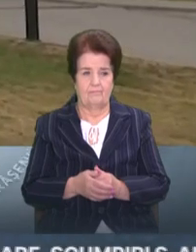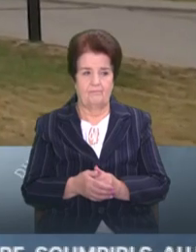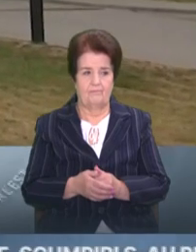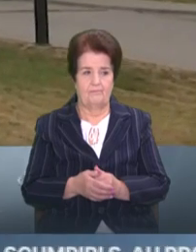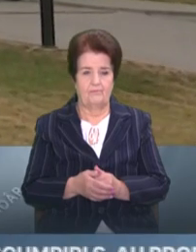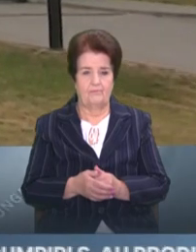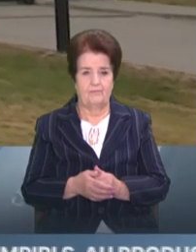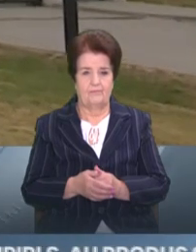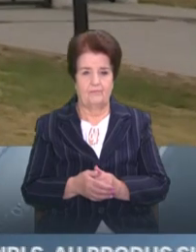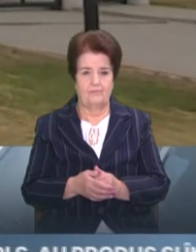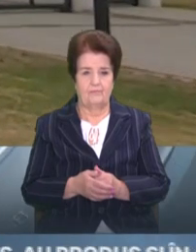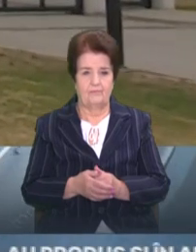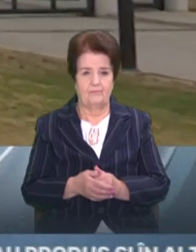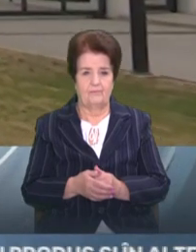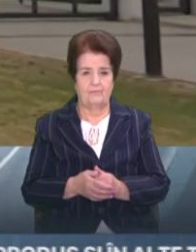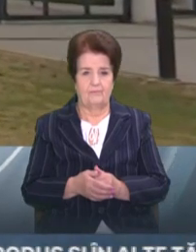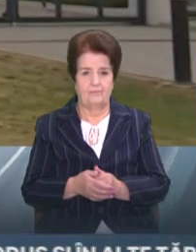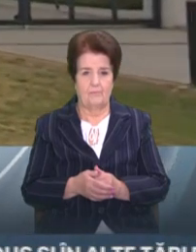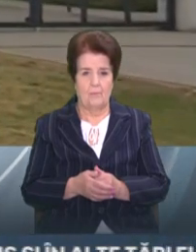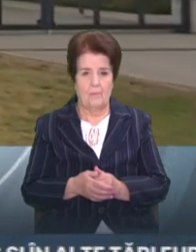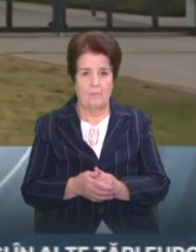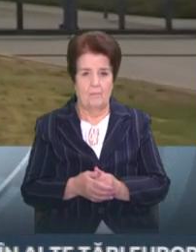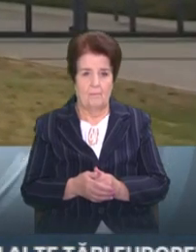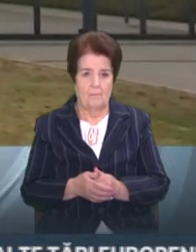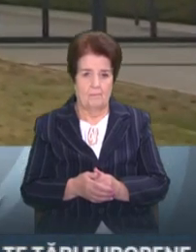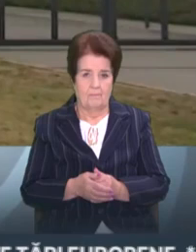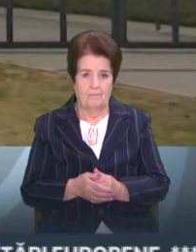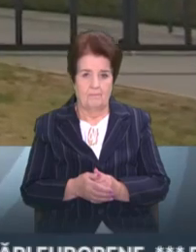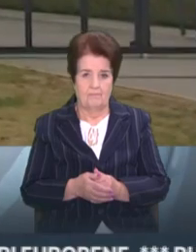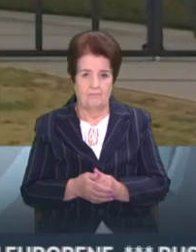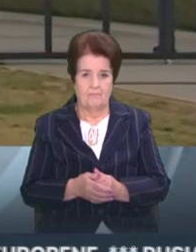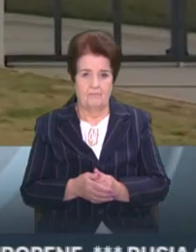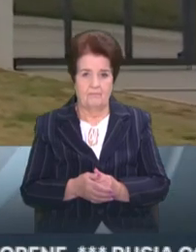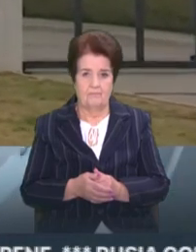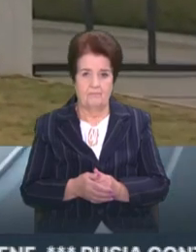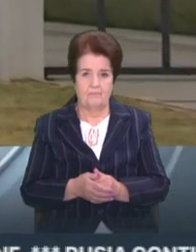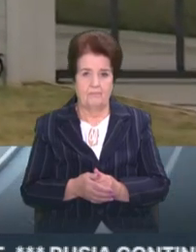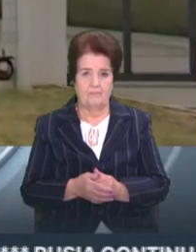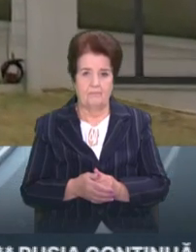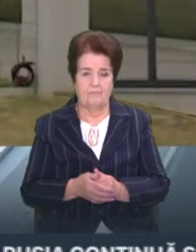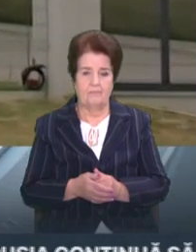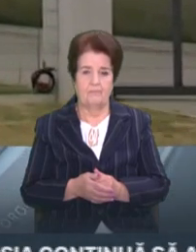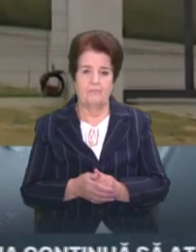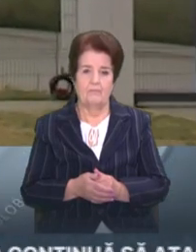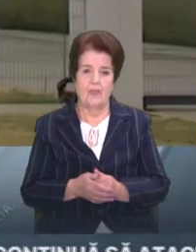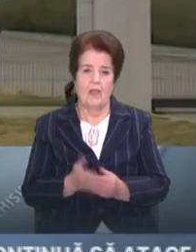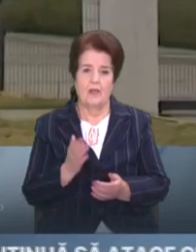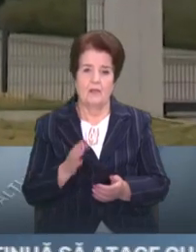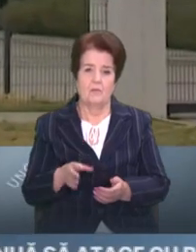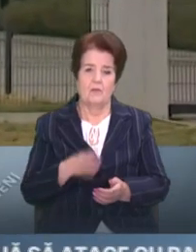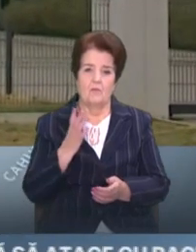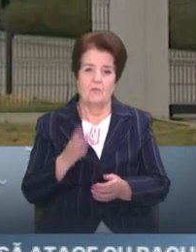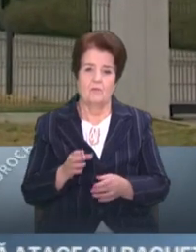și să fim destul de precauți în ceea ce privește evoluțiile următoare, fiindcă prin acțiunile